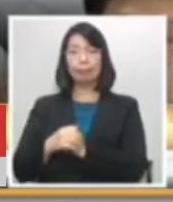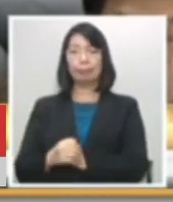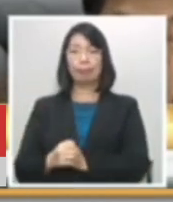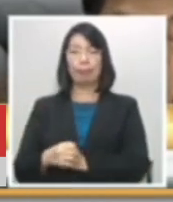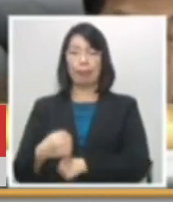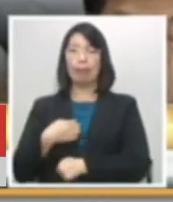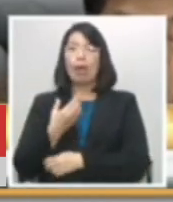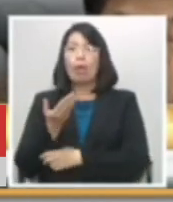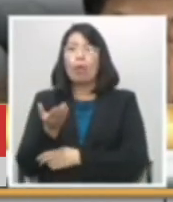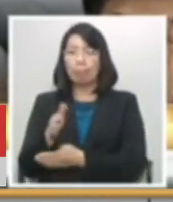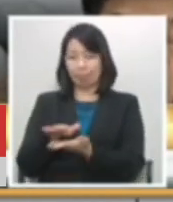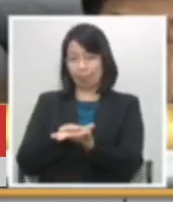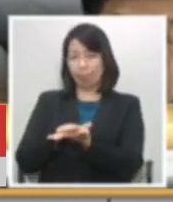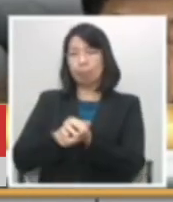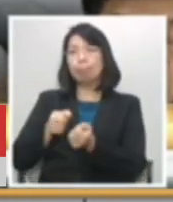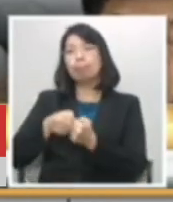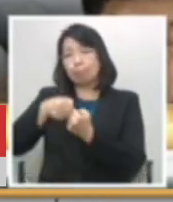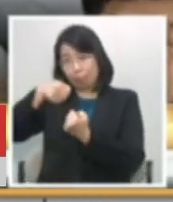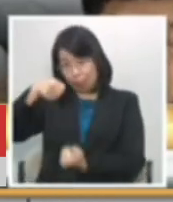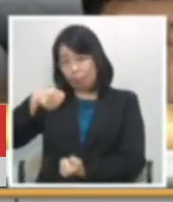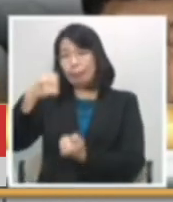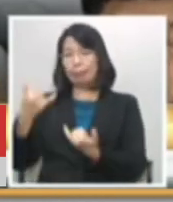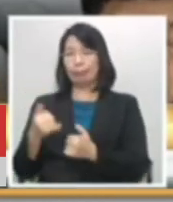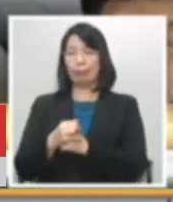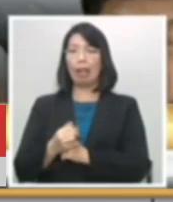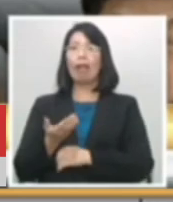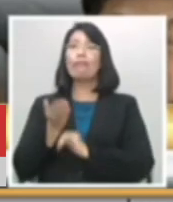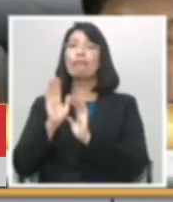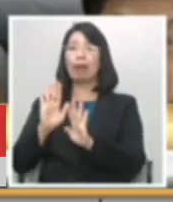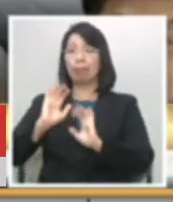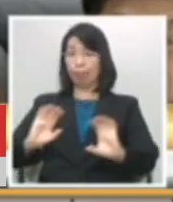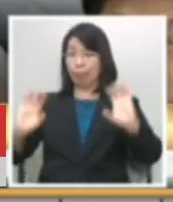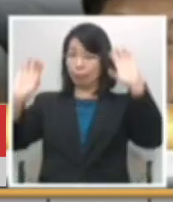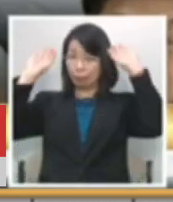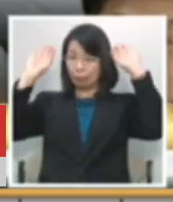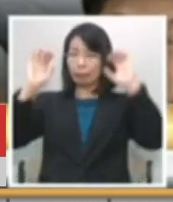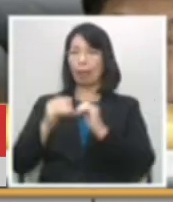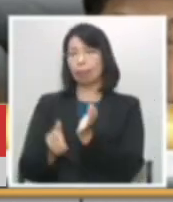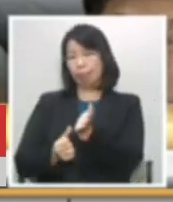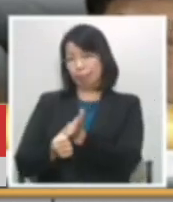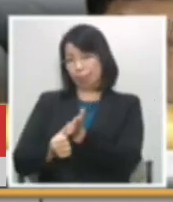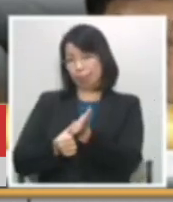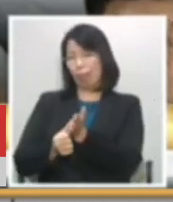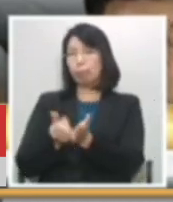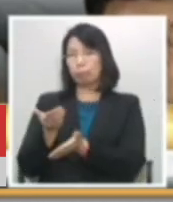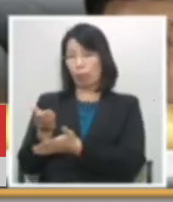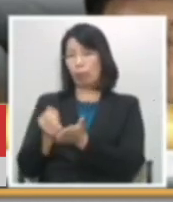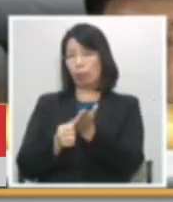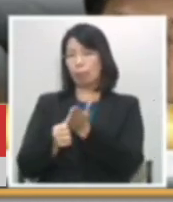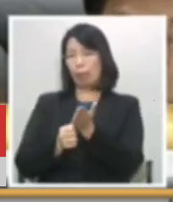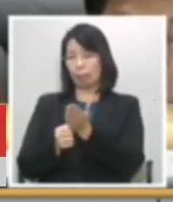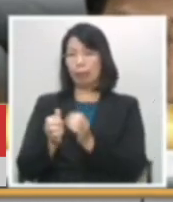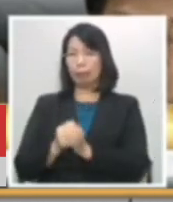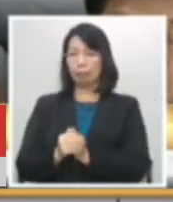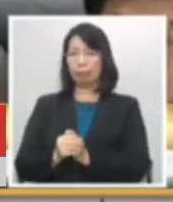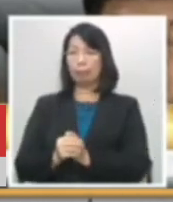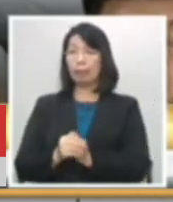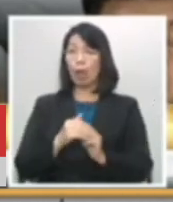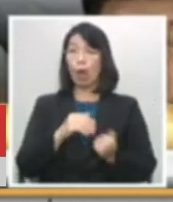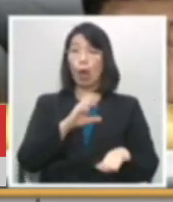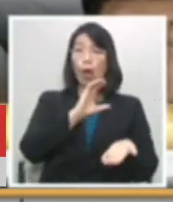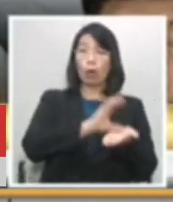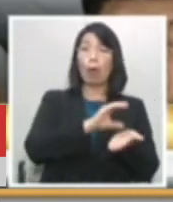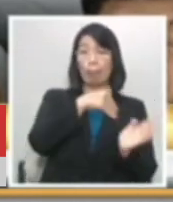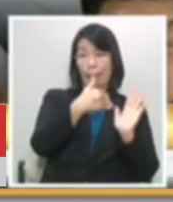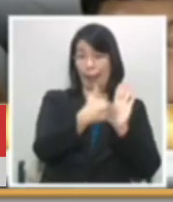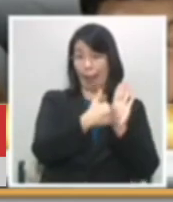ปได้นะครับอยากจะให้ทางรัฐบาลนี่ได้ปรับ งบประมาณจากงบกลางมา